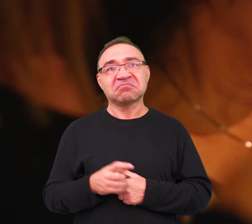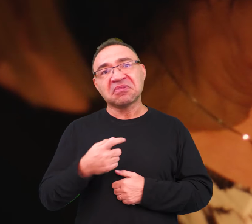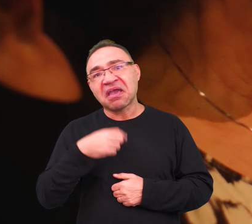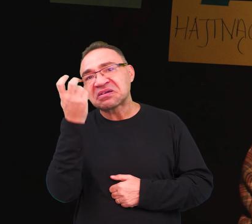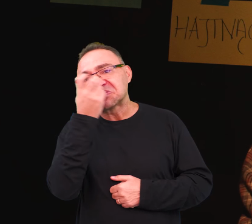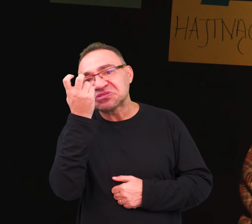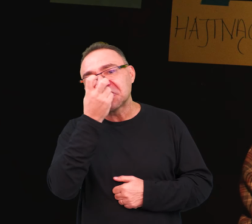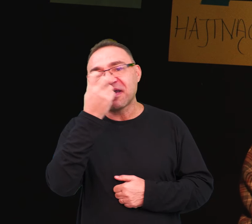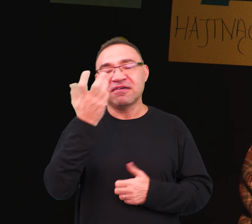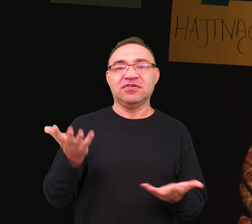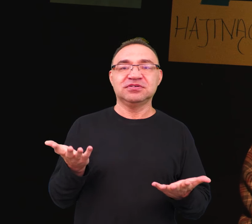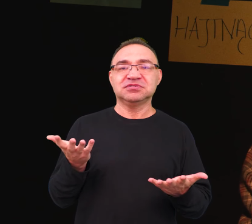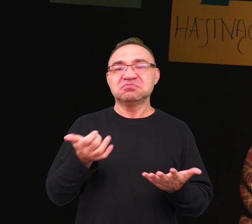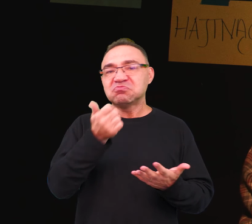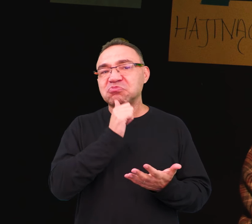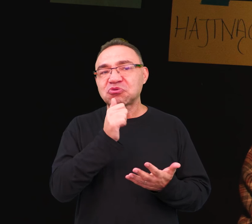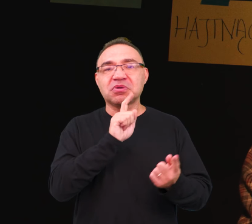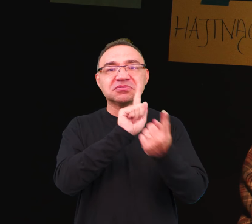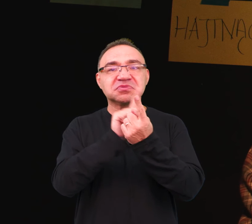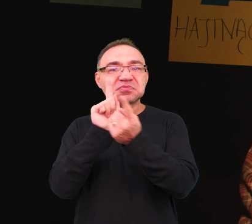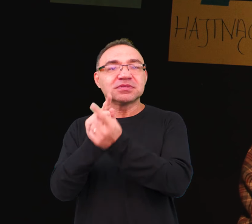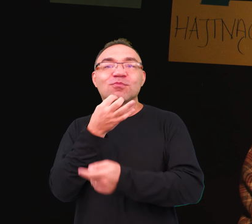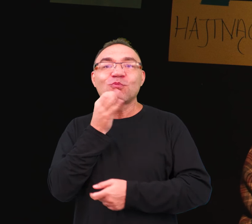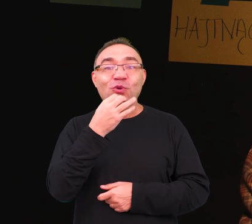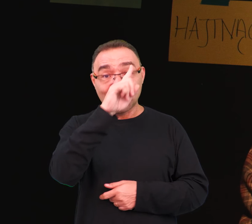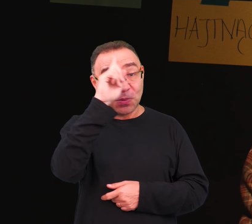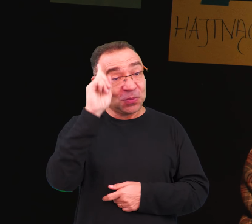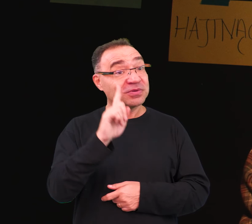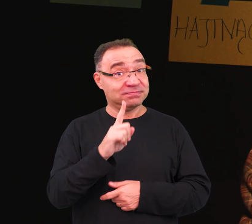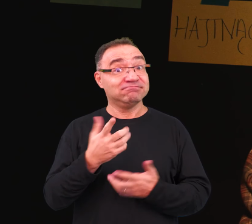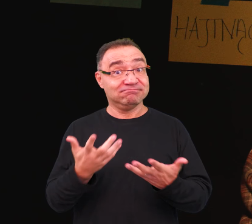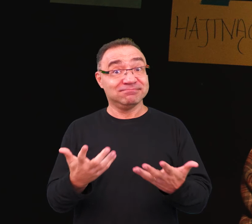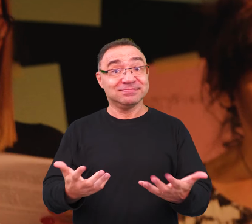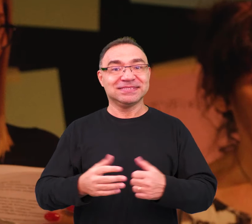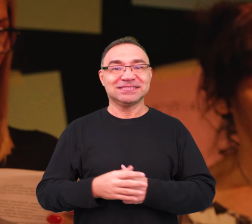Z ciekawości, no i ze spotkania z młodymi ludźmi.